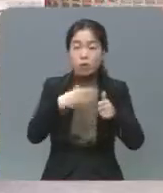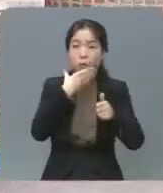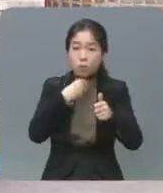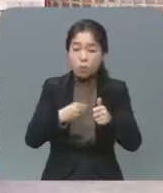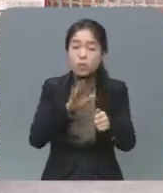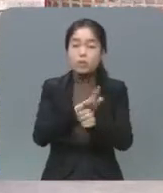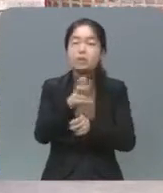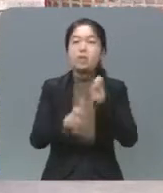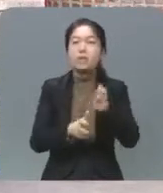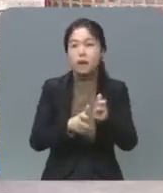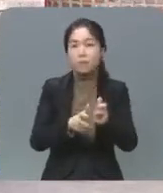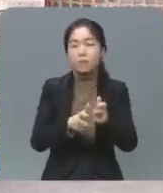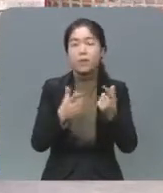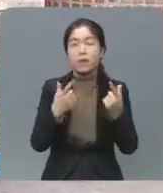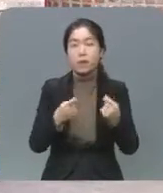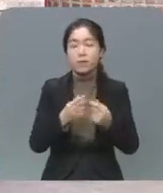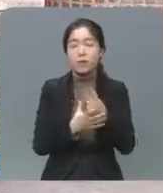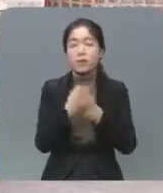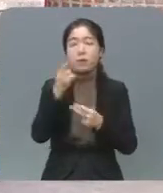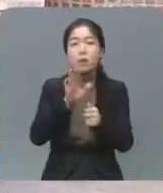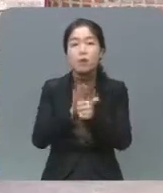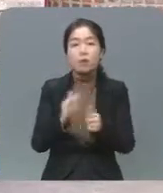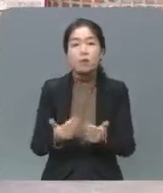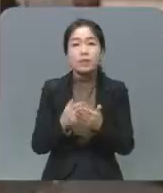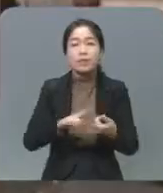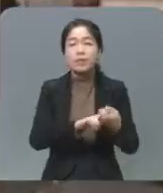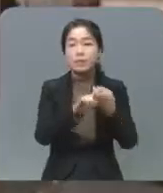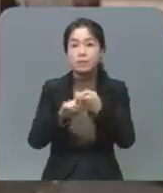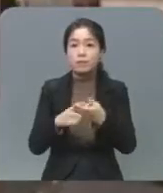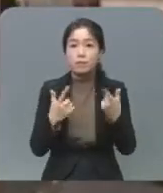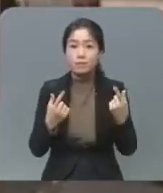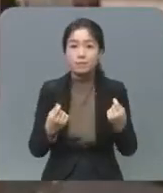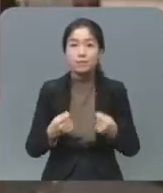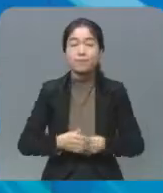교육복지지원사업의 하나로 구축된 통합교육성장지원 네트워크입니다.